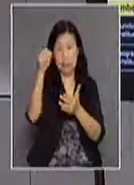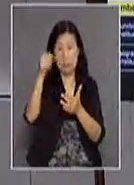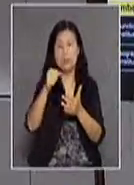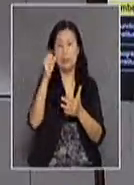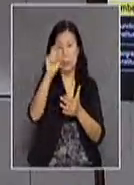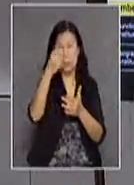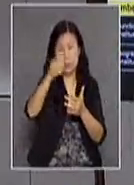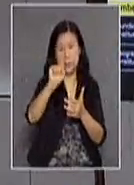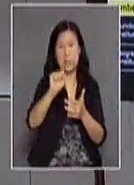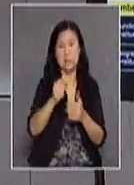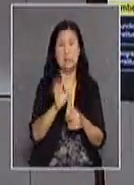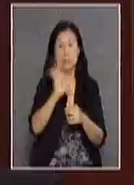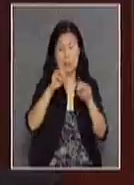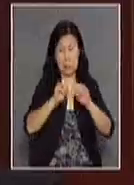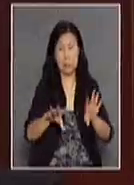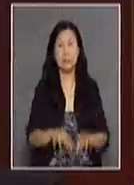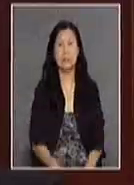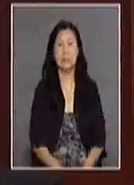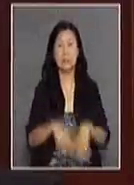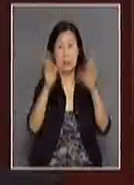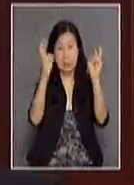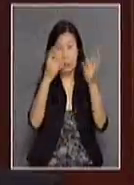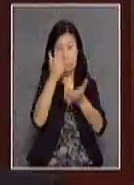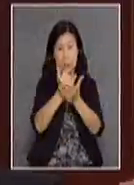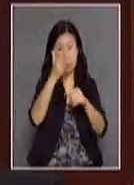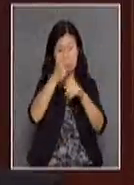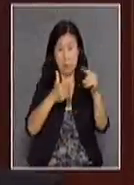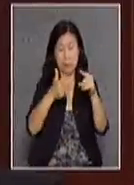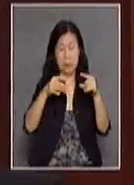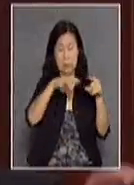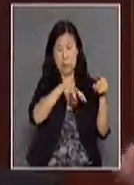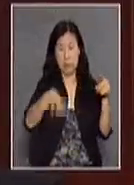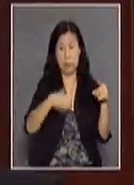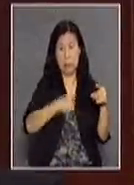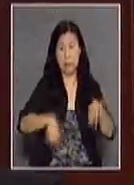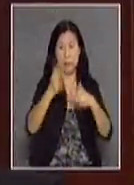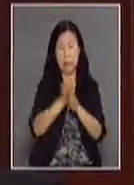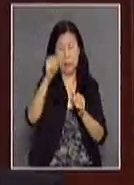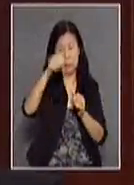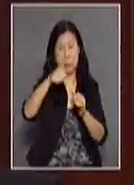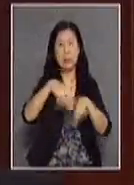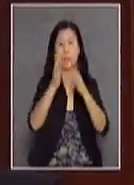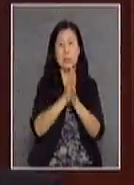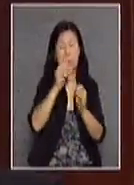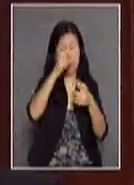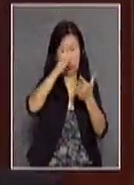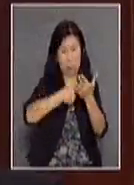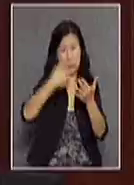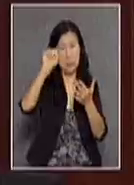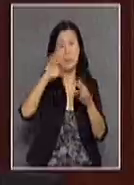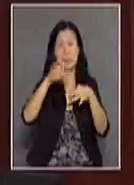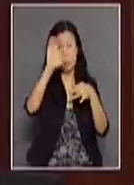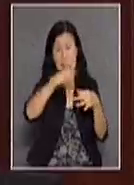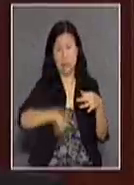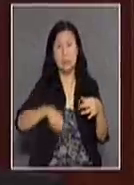9位反對，冇人棄權。議題未獲得兩部分在席委員分別以過半數贊成，我宣布修正案被否決。陳志全議員，現在請